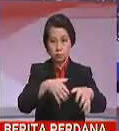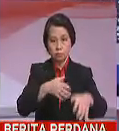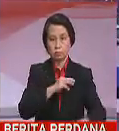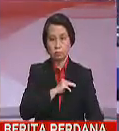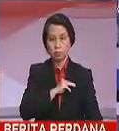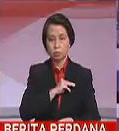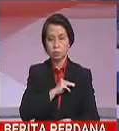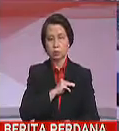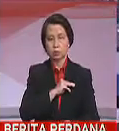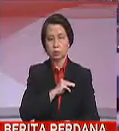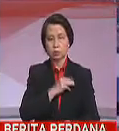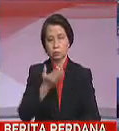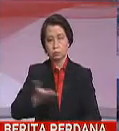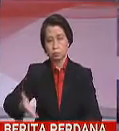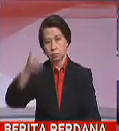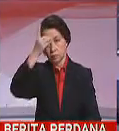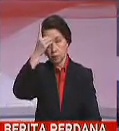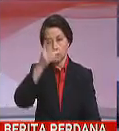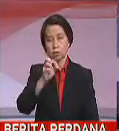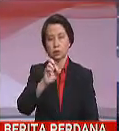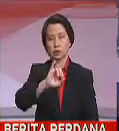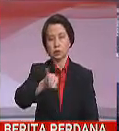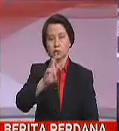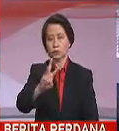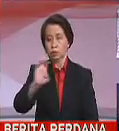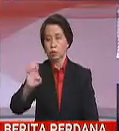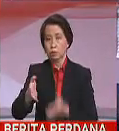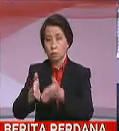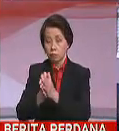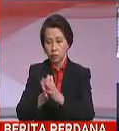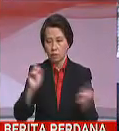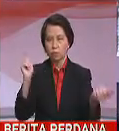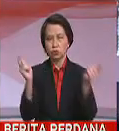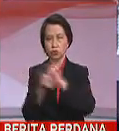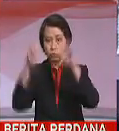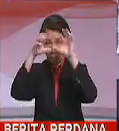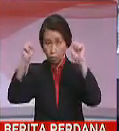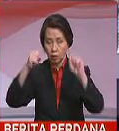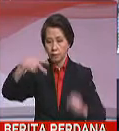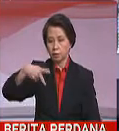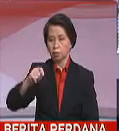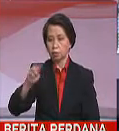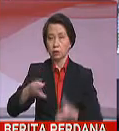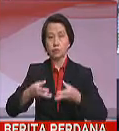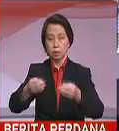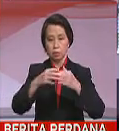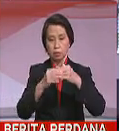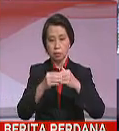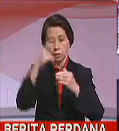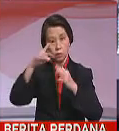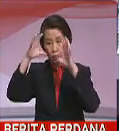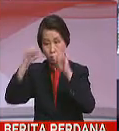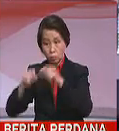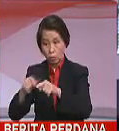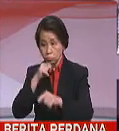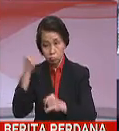Perusahaan, Peladangan dan Komoditi Datuk Seri Dr. Wee Jek Seng, permohonan pertukaran majikan PTM memberi kelonggaran kepada majikan